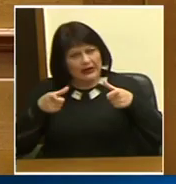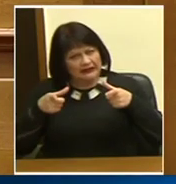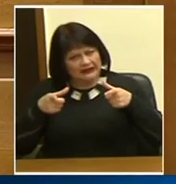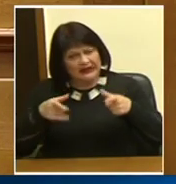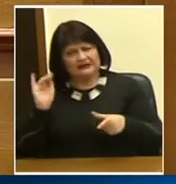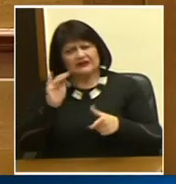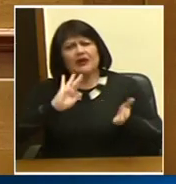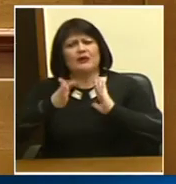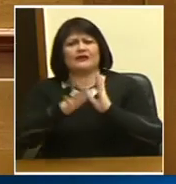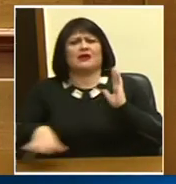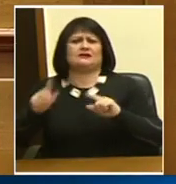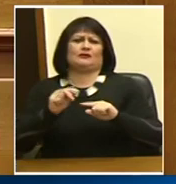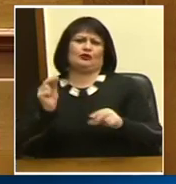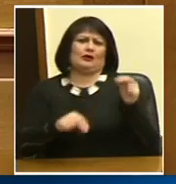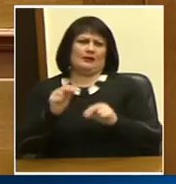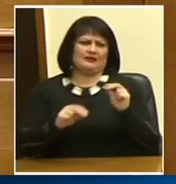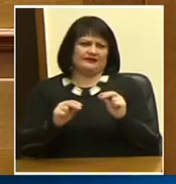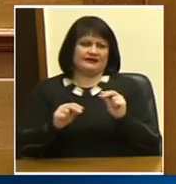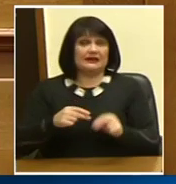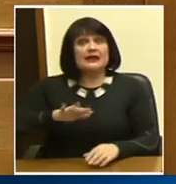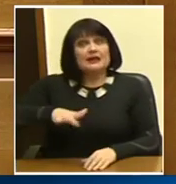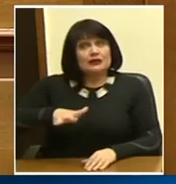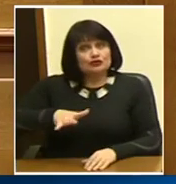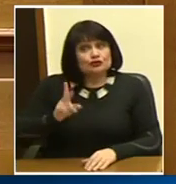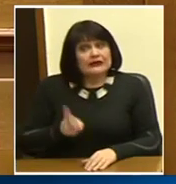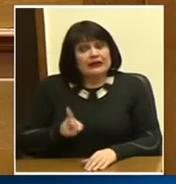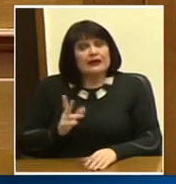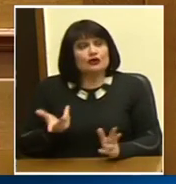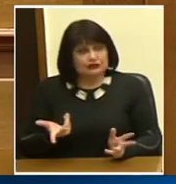έχουμε την πιθανότητα ενός κινδύνου.